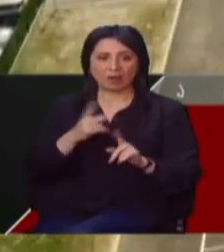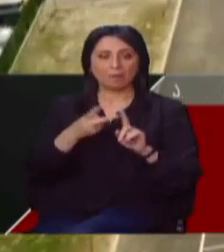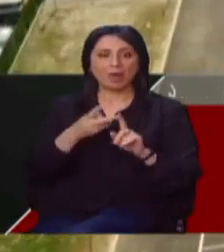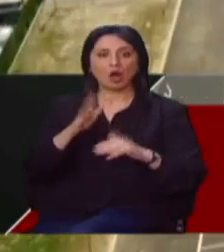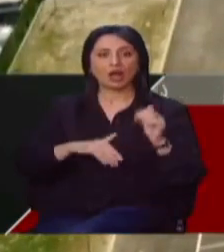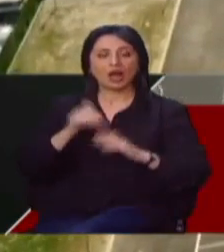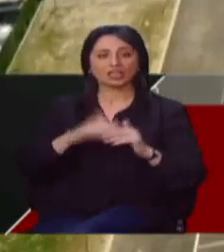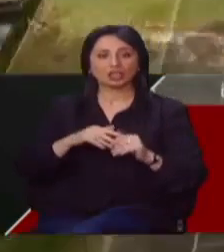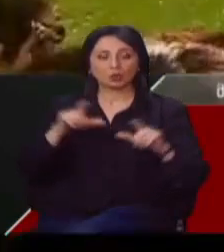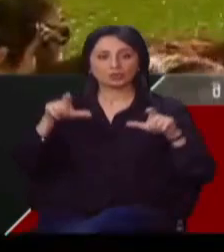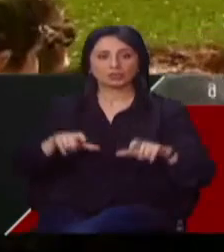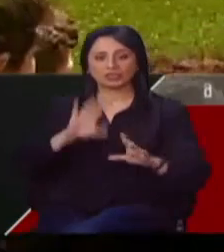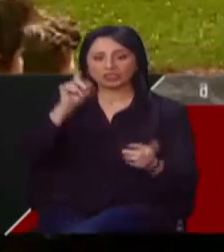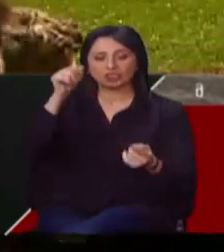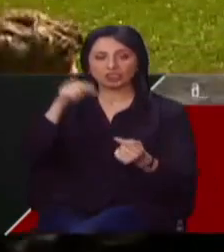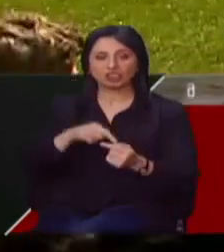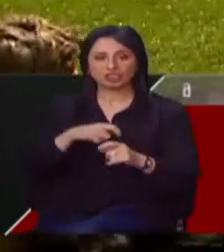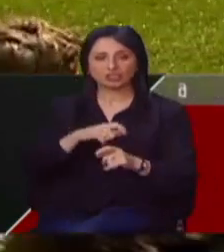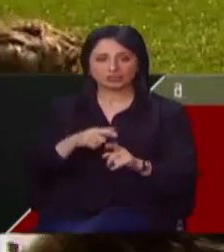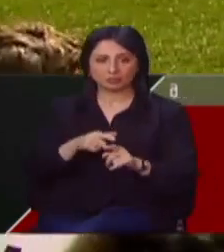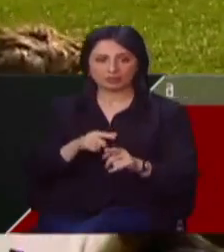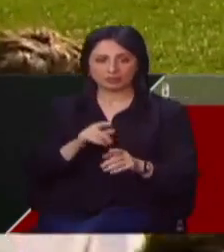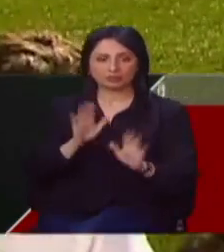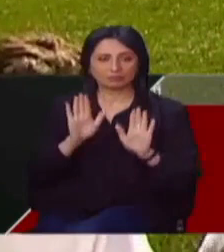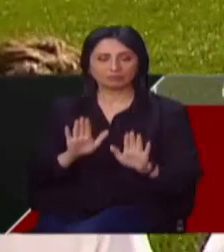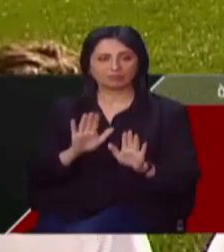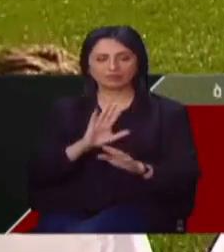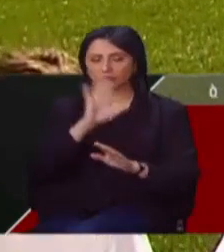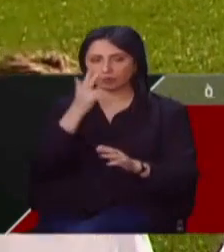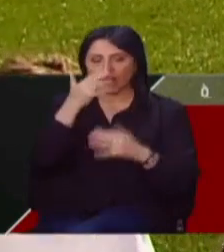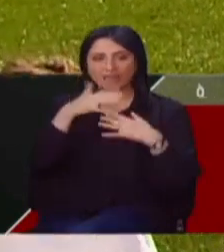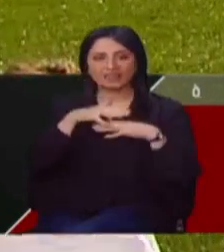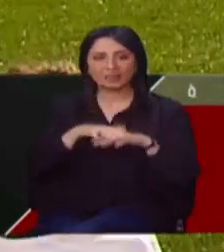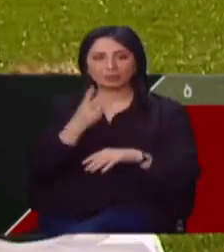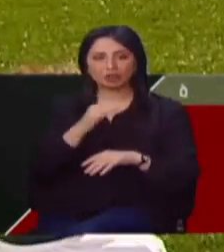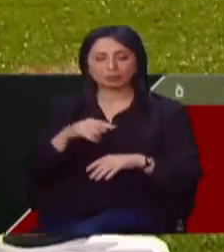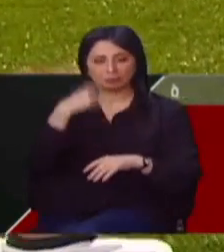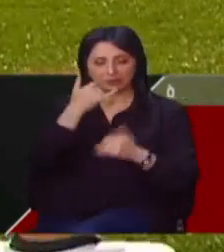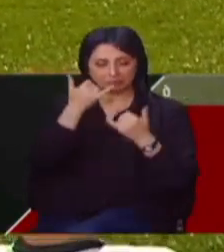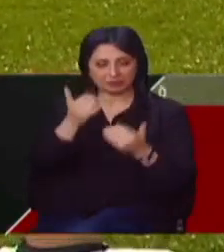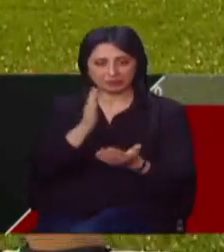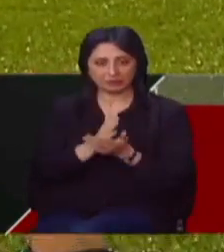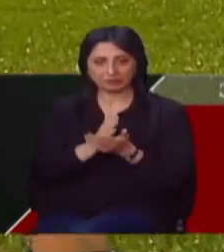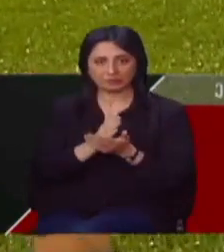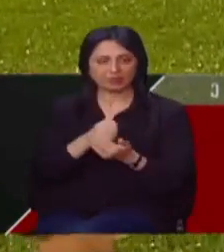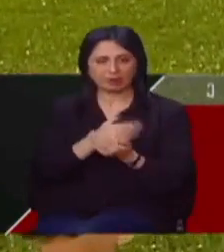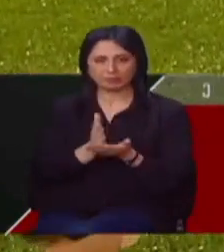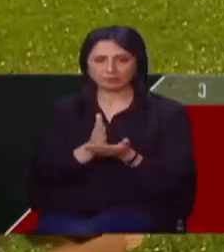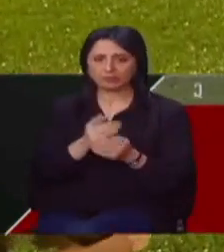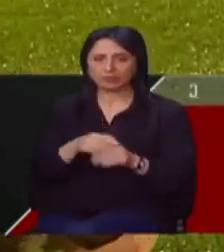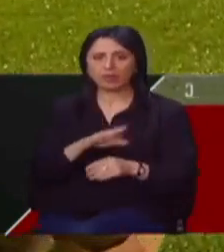სტადიონი, ყველა შესაბამისი აღჭურულობა არის ადგილზე, ადაპტირებული ასევე შეშმ პირებისთვის